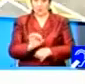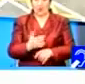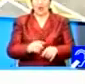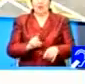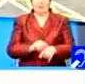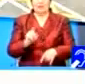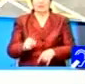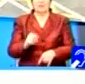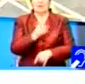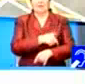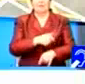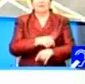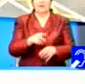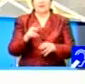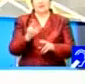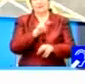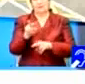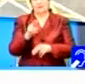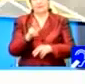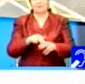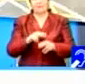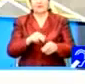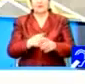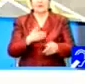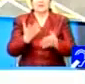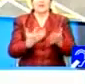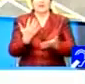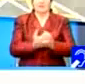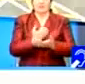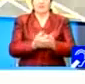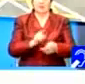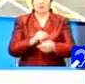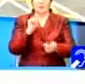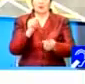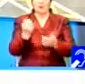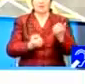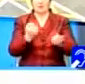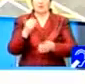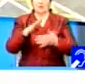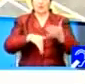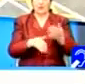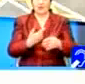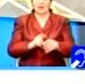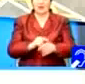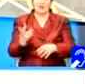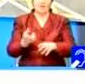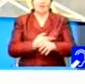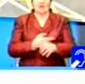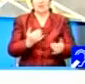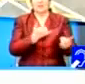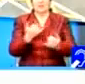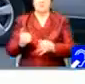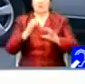Inspectoratul Național de Patrulare a anunțat deja că va intensifica acțiunile împotriva șoferilor care parchează fără să